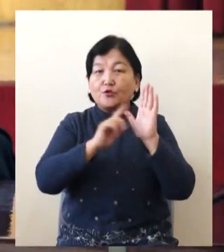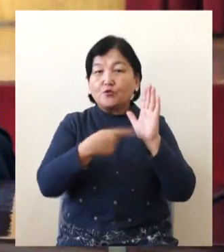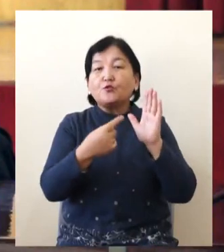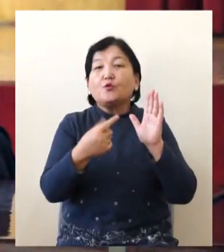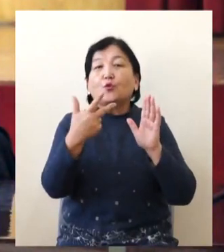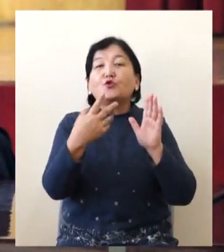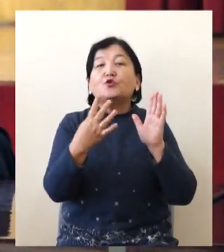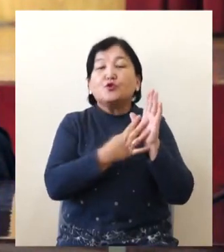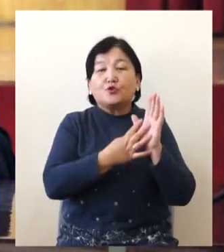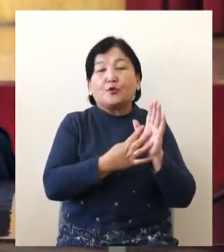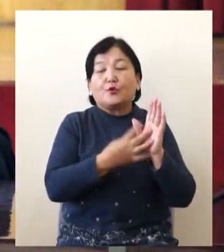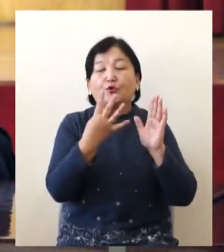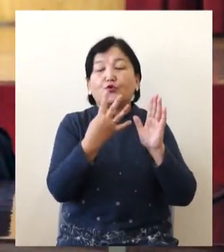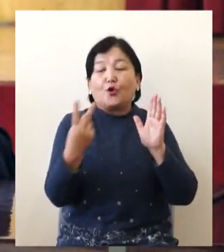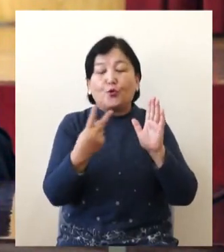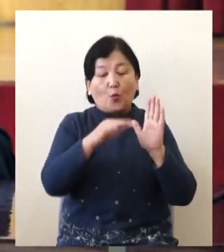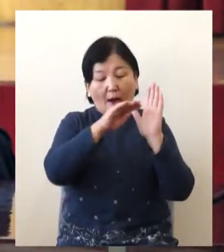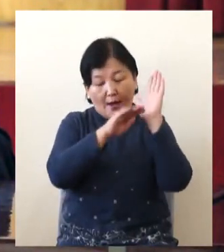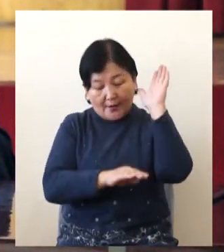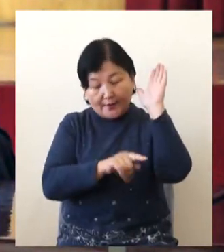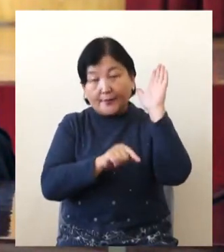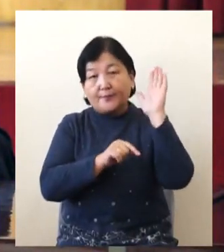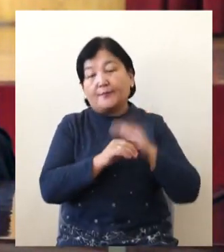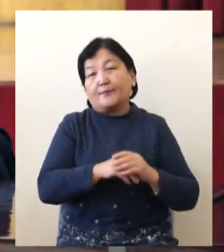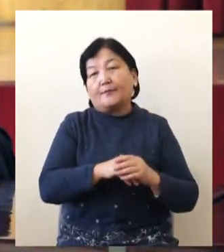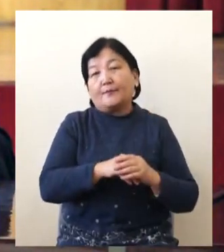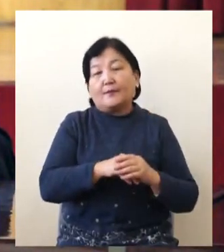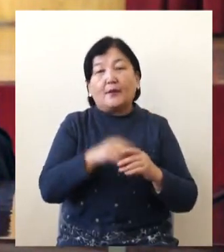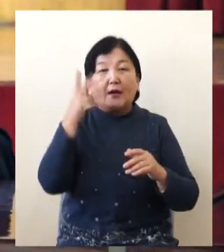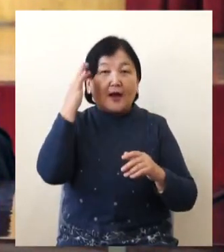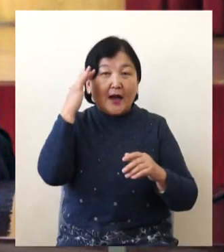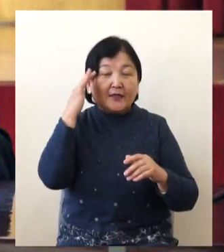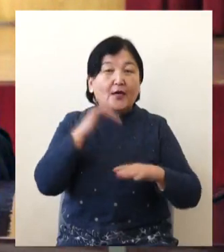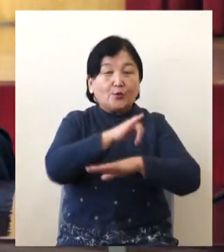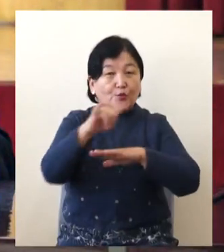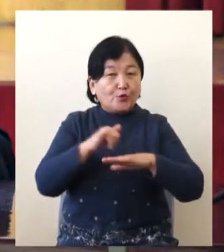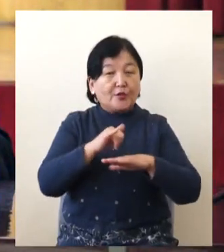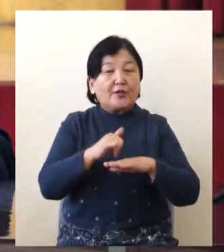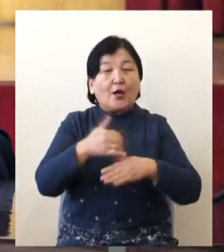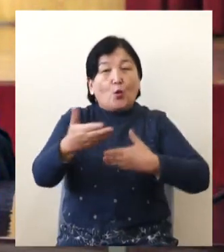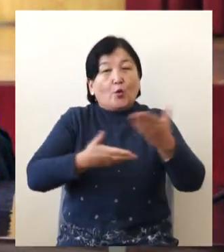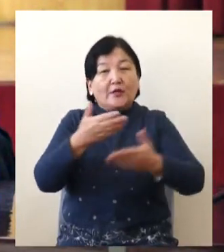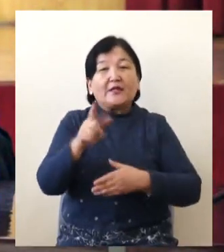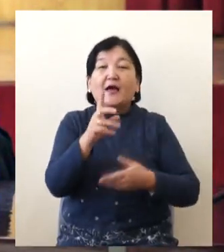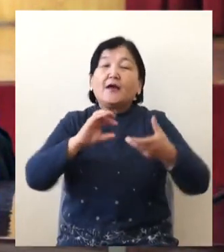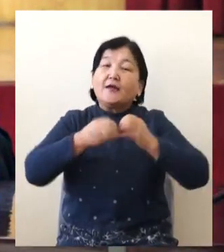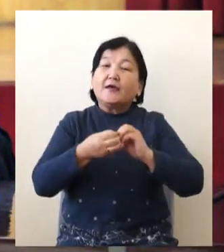939 42. Гадаад орн дөрөвт нь гадаад орнуудтай худалдаа хийх эрх чөлөө